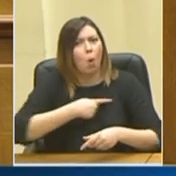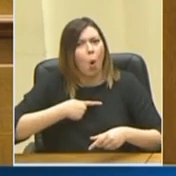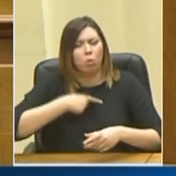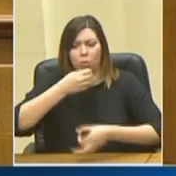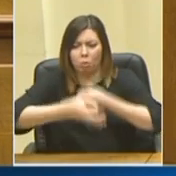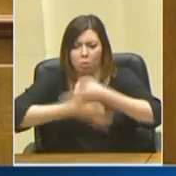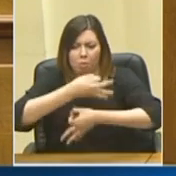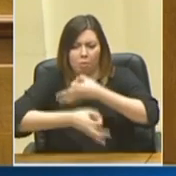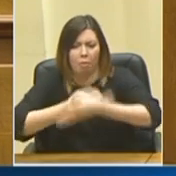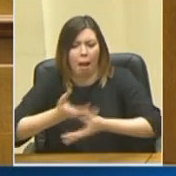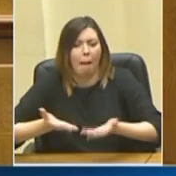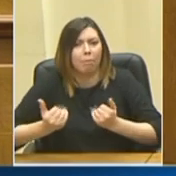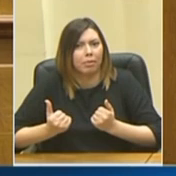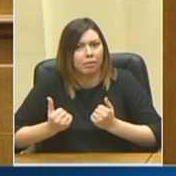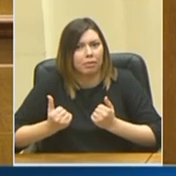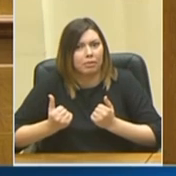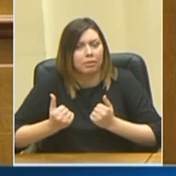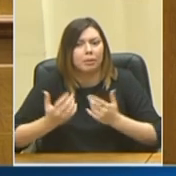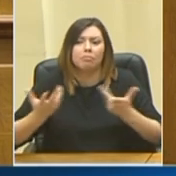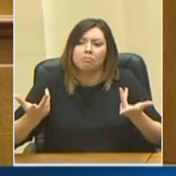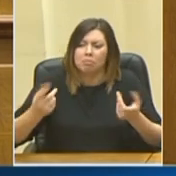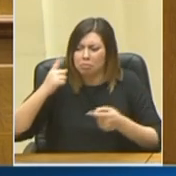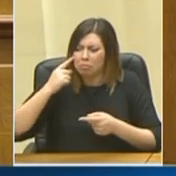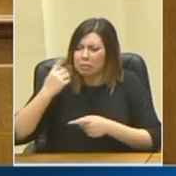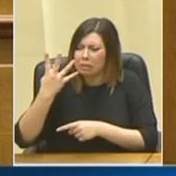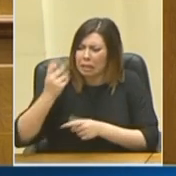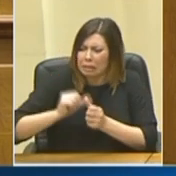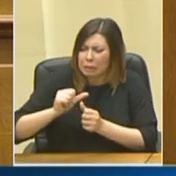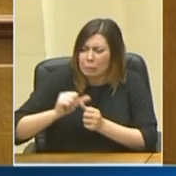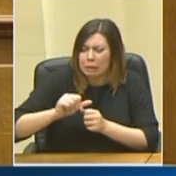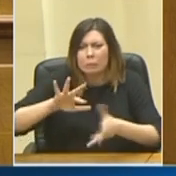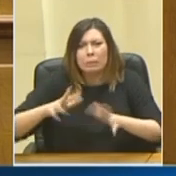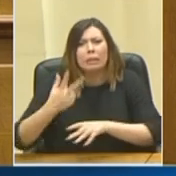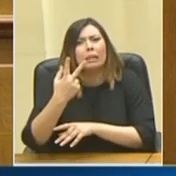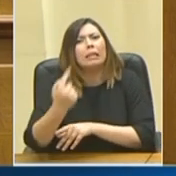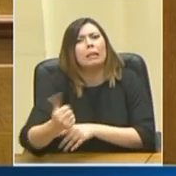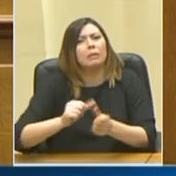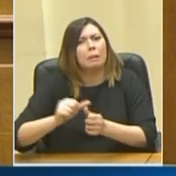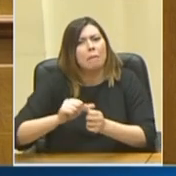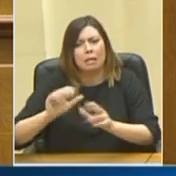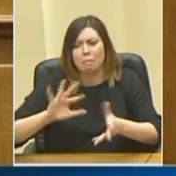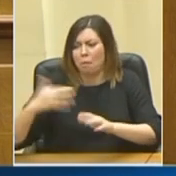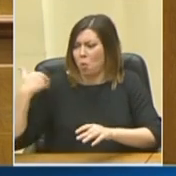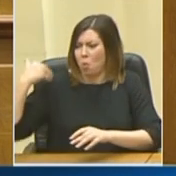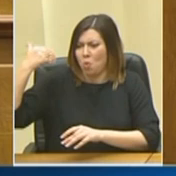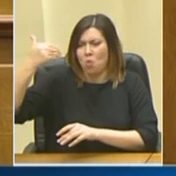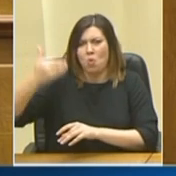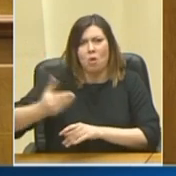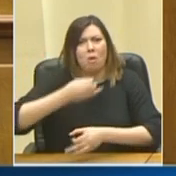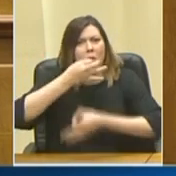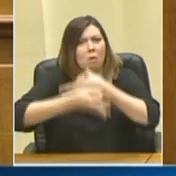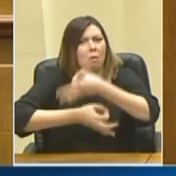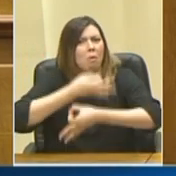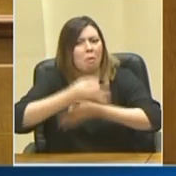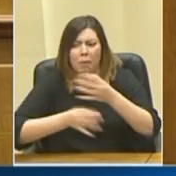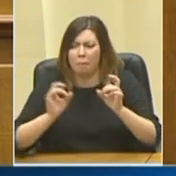ομιλίες. Αν δεν είναι 4, πάντως 3,5 μήνες σίγουρα είναι που έχουμε να